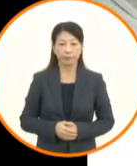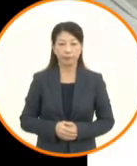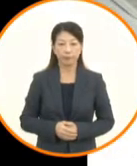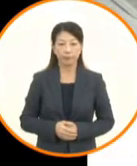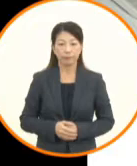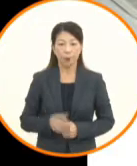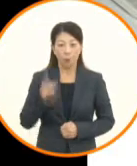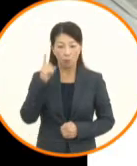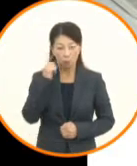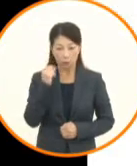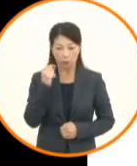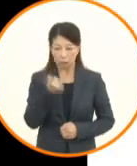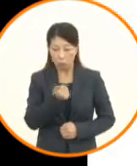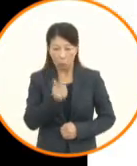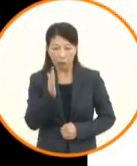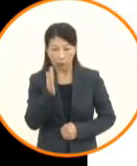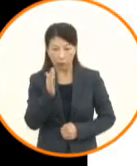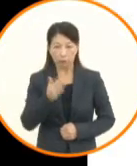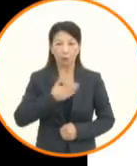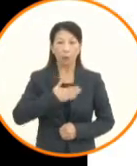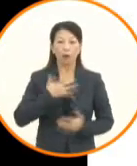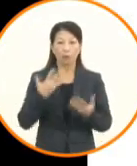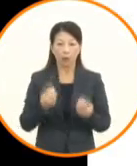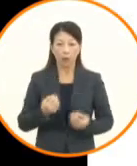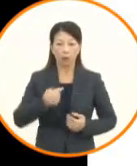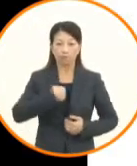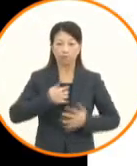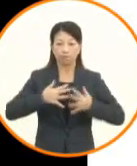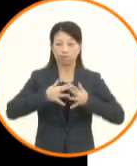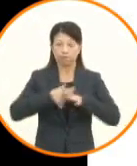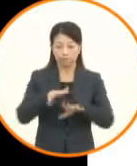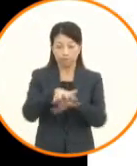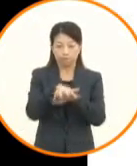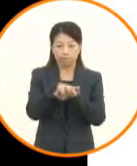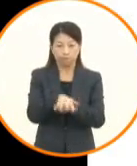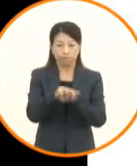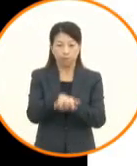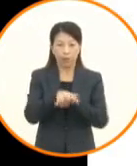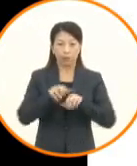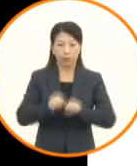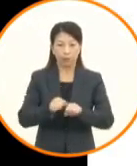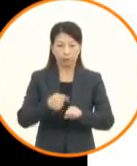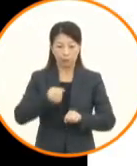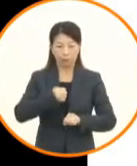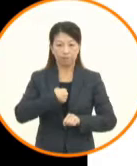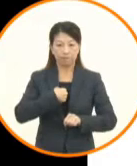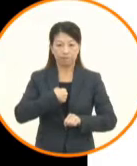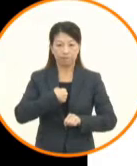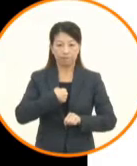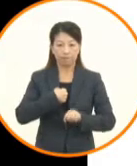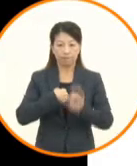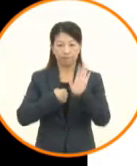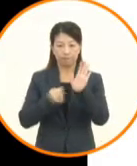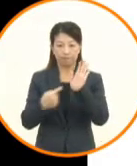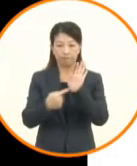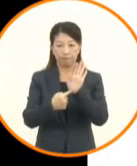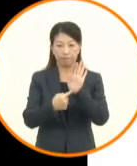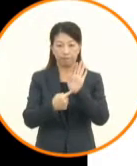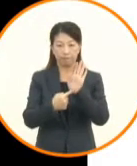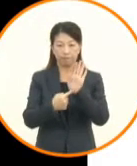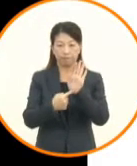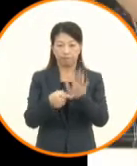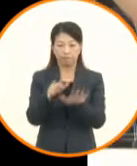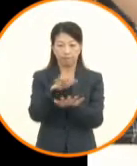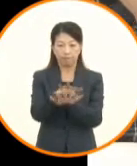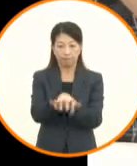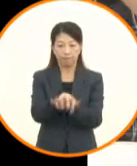で動きがないわけですので、胸骨圧迫を行います。大体胸の真ん中に、手のひらをですね合わ